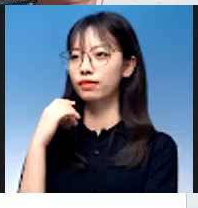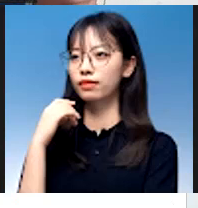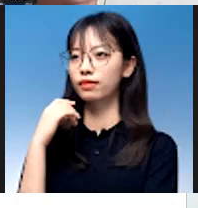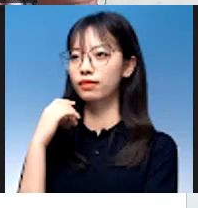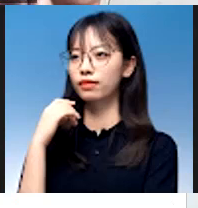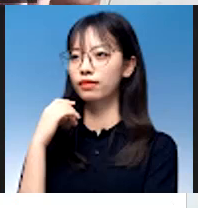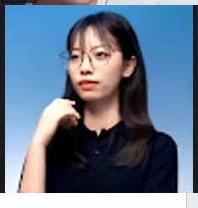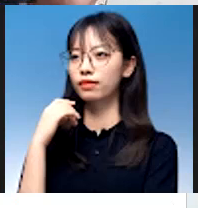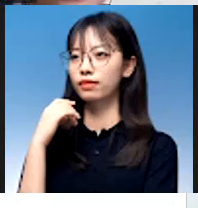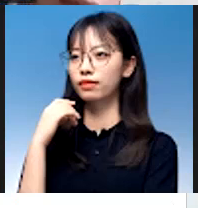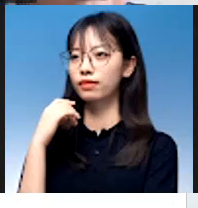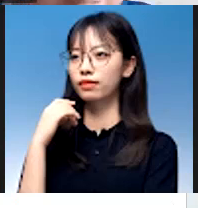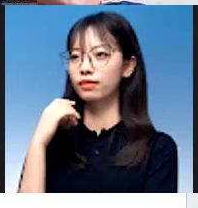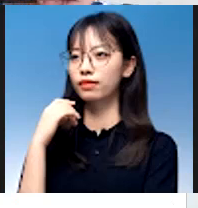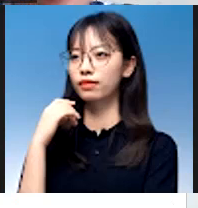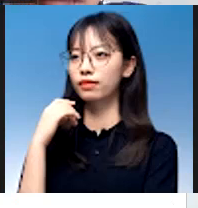Yes.